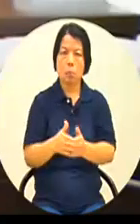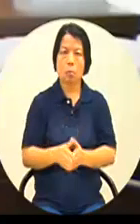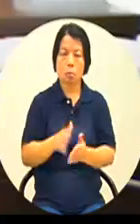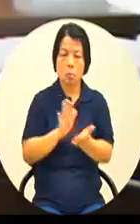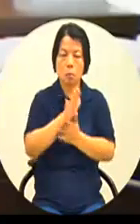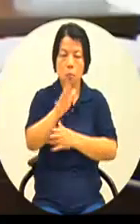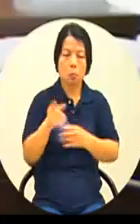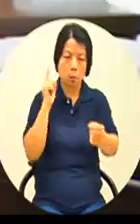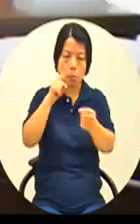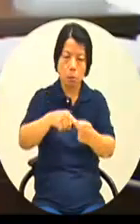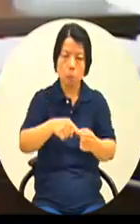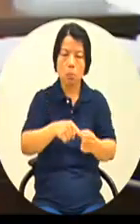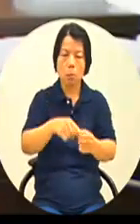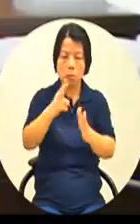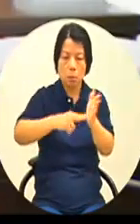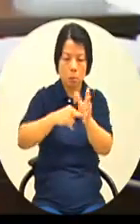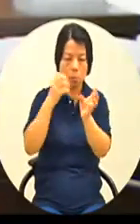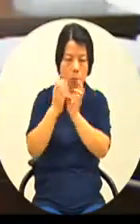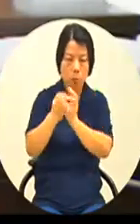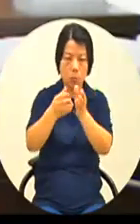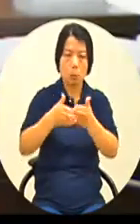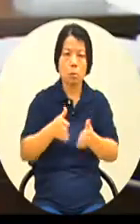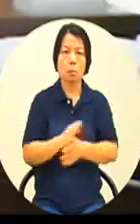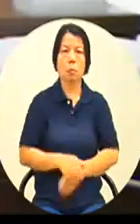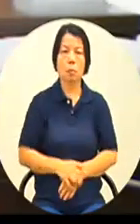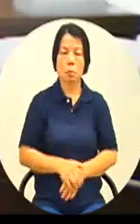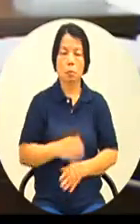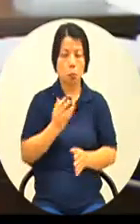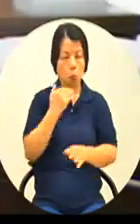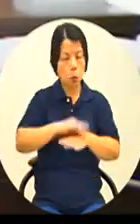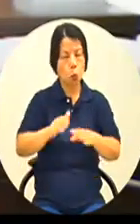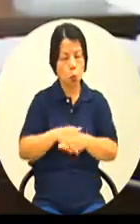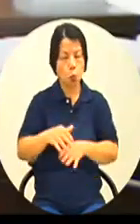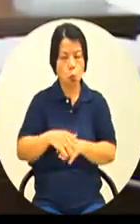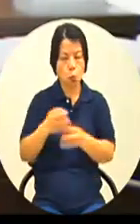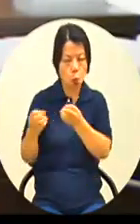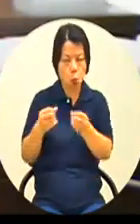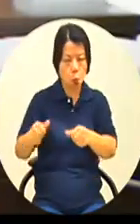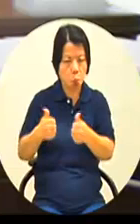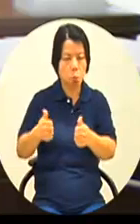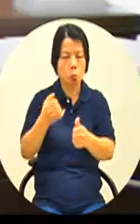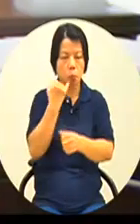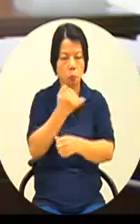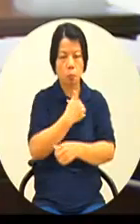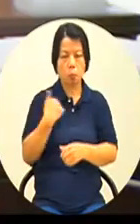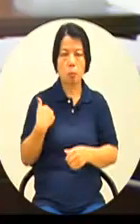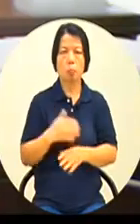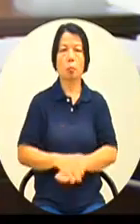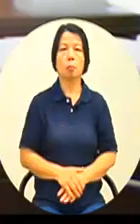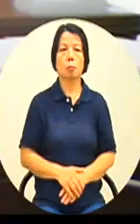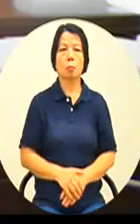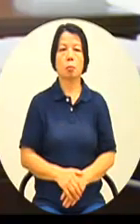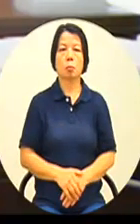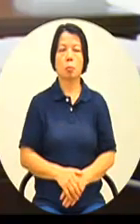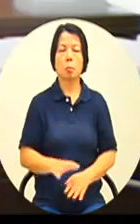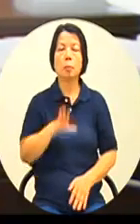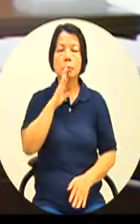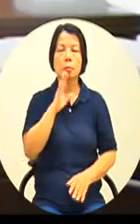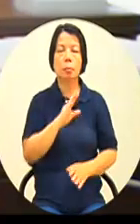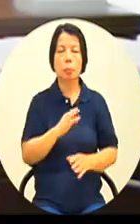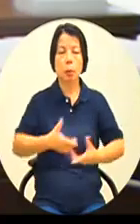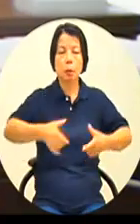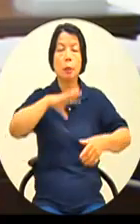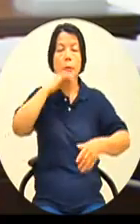来的方向的时候，我认为会有进步的。好，所以待会呢，你在同一个时间哦，来回